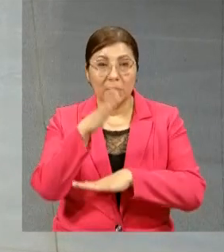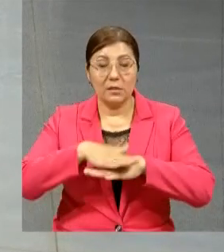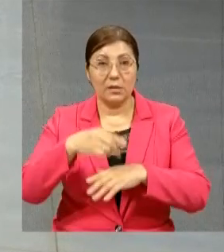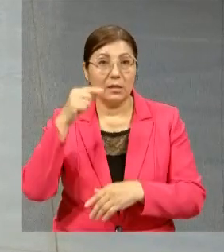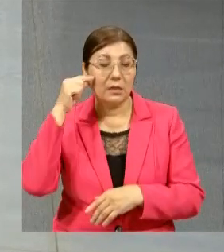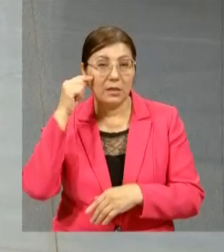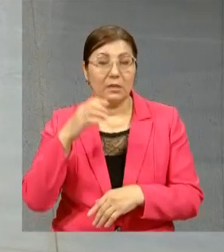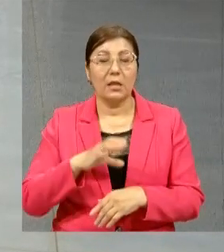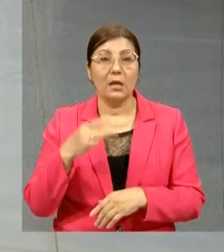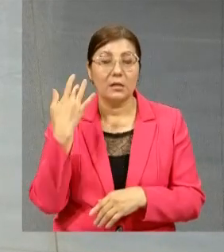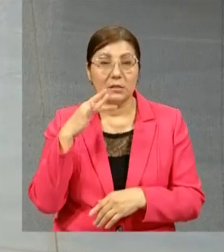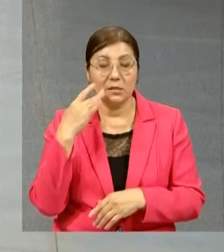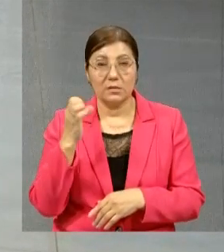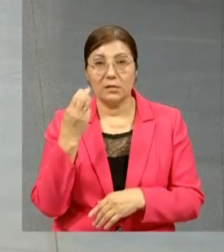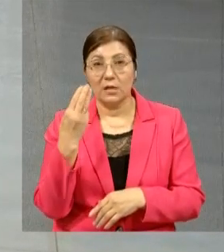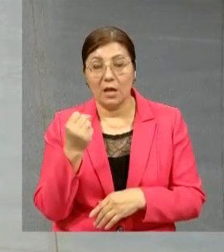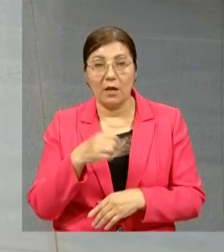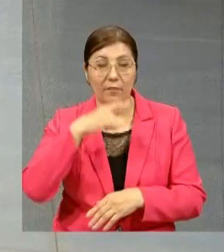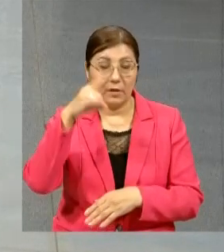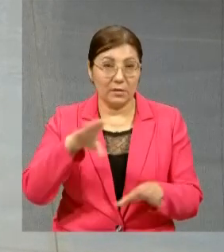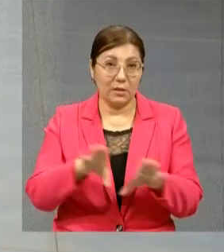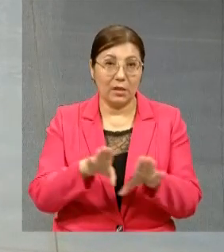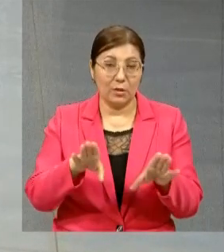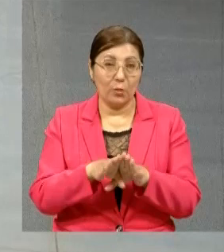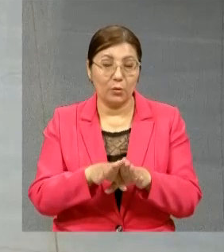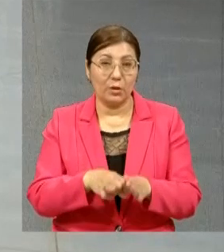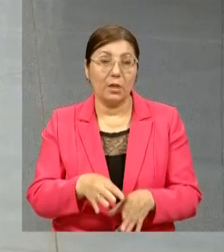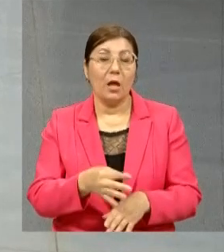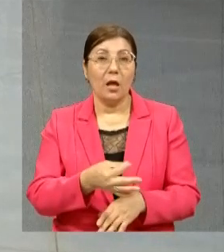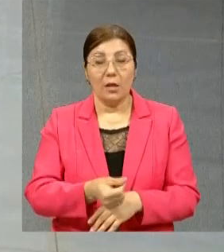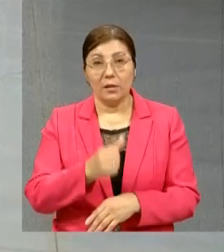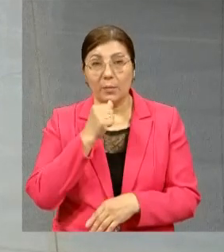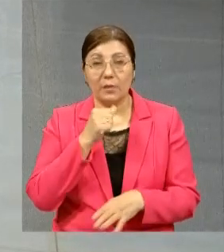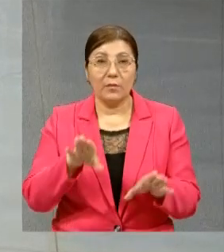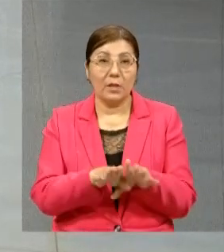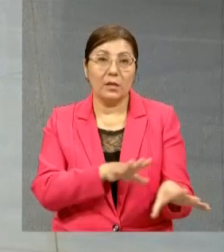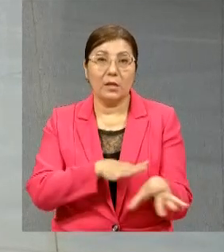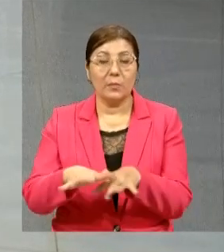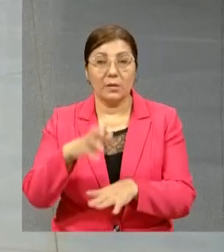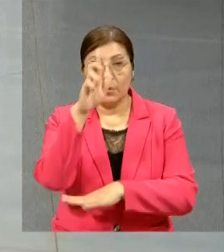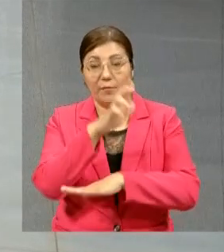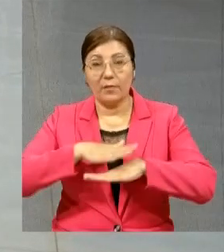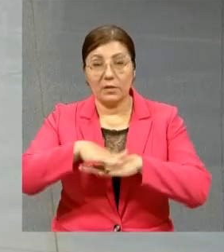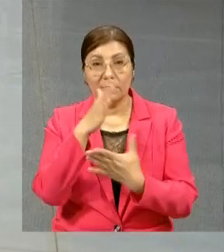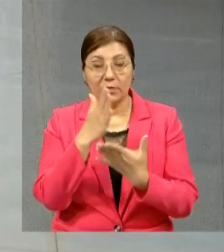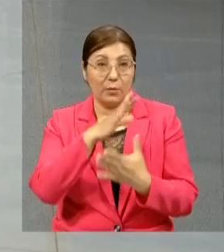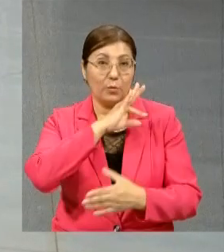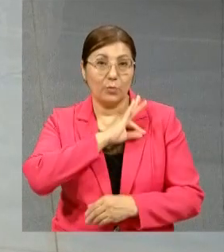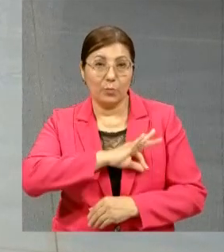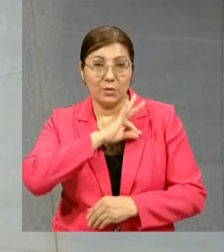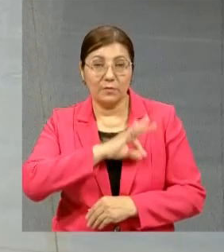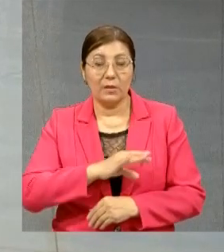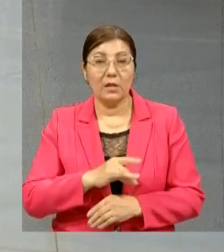Поэтому с учётом мирового опыта в Казахстане также титу ется соответствующие меры в частности в стране намерены внедрить единый